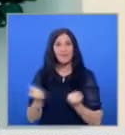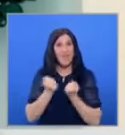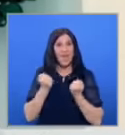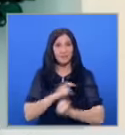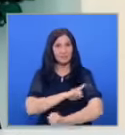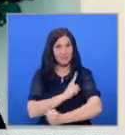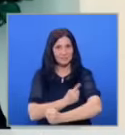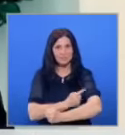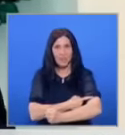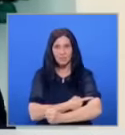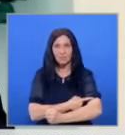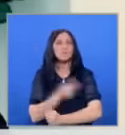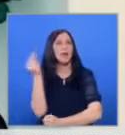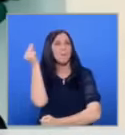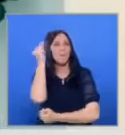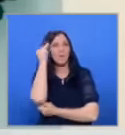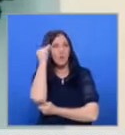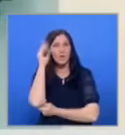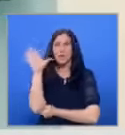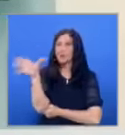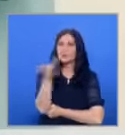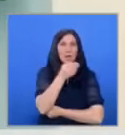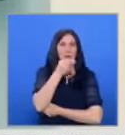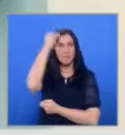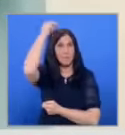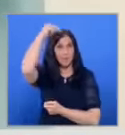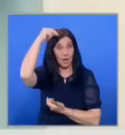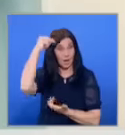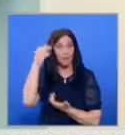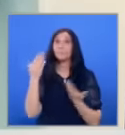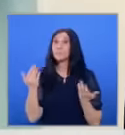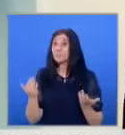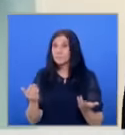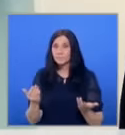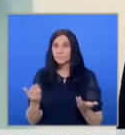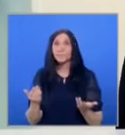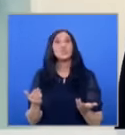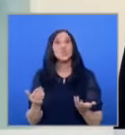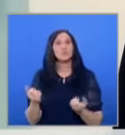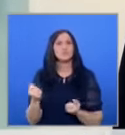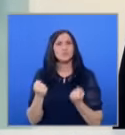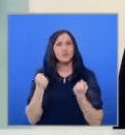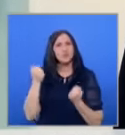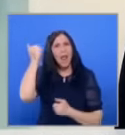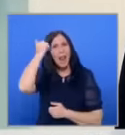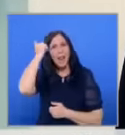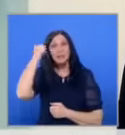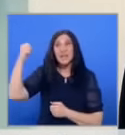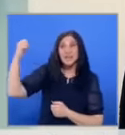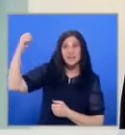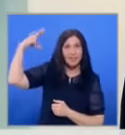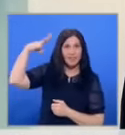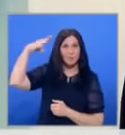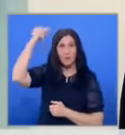смелост напомниха на цяла България, че железният светилник на